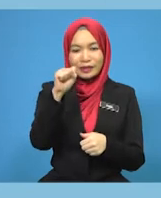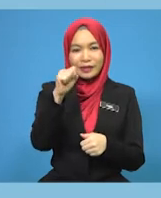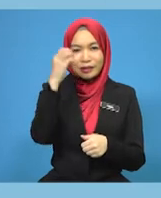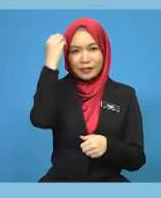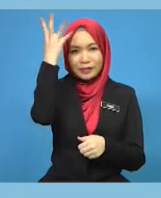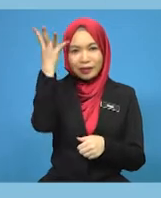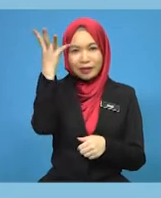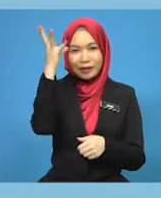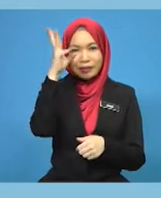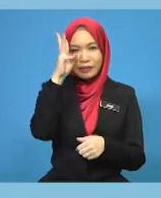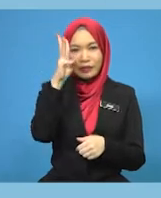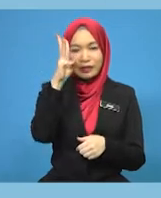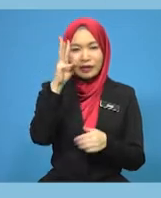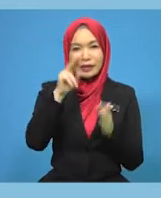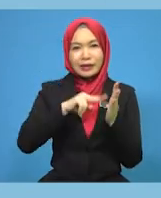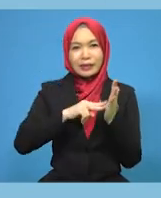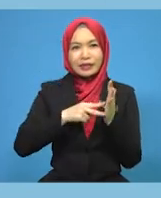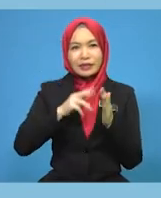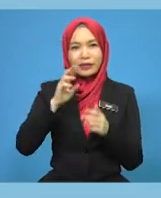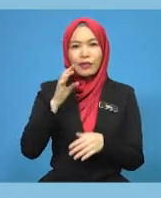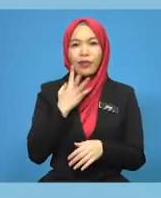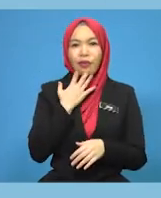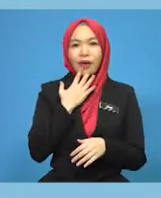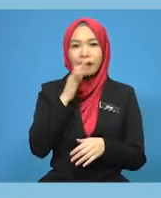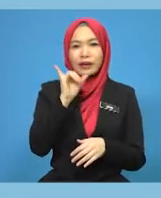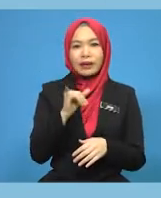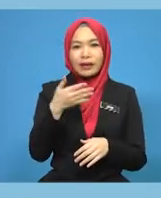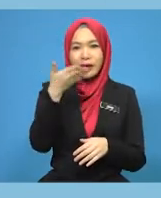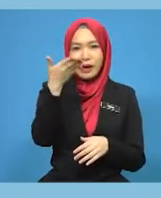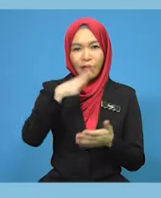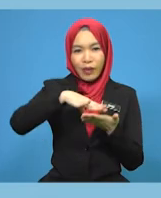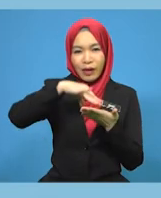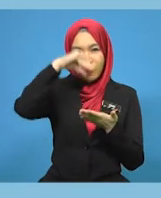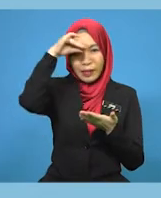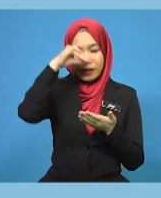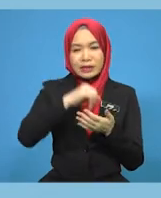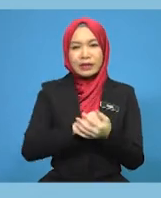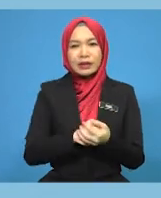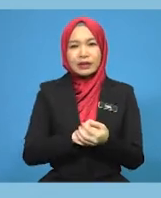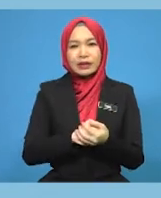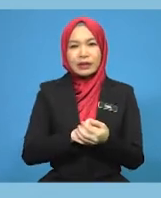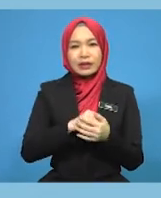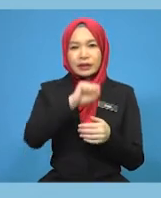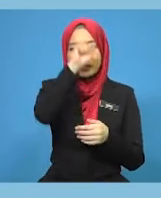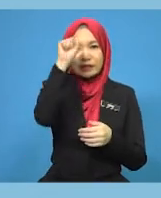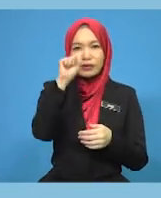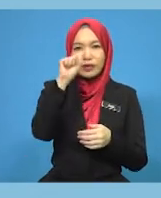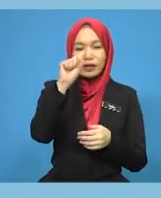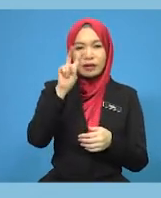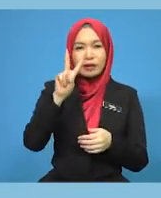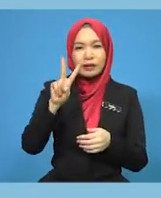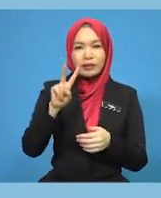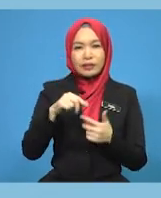6 konsep warna yang telah anda pelajari. Soalan kedua, huraikan psikologi warna